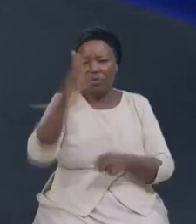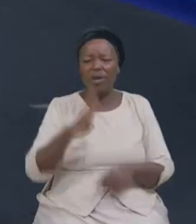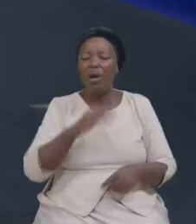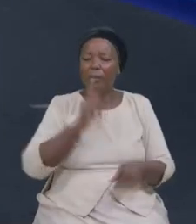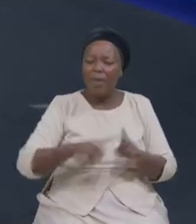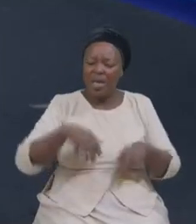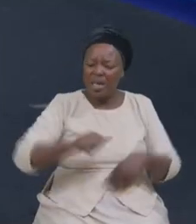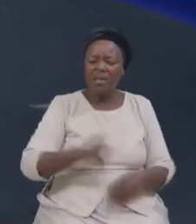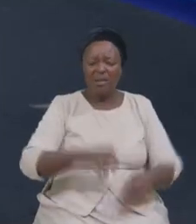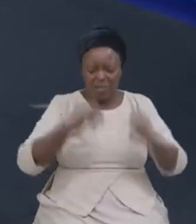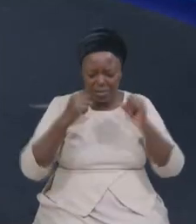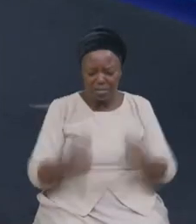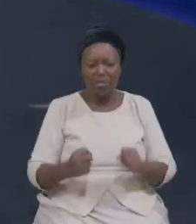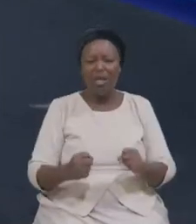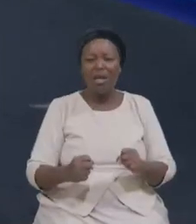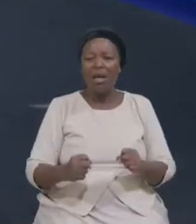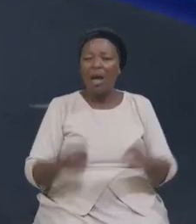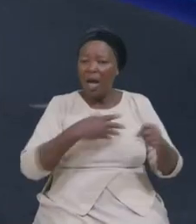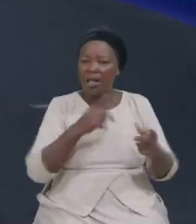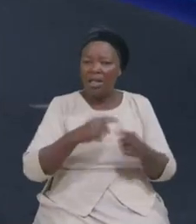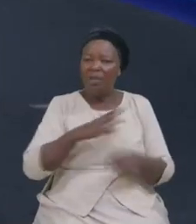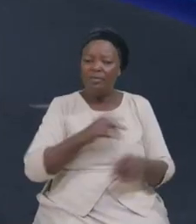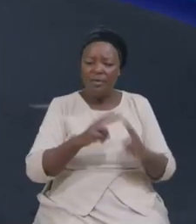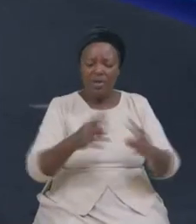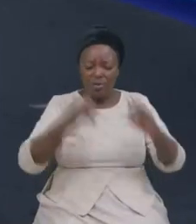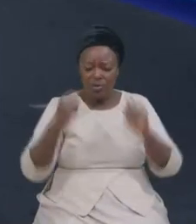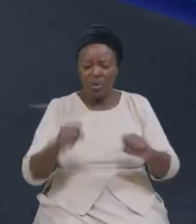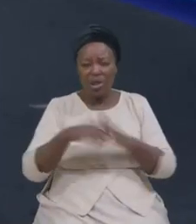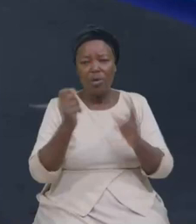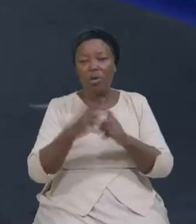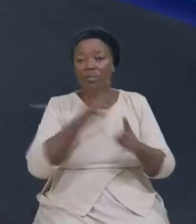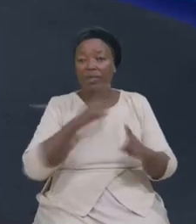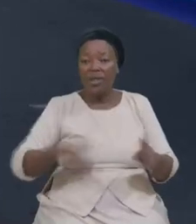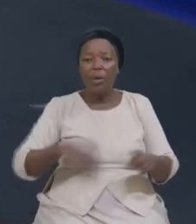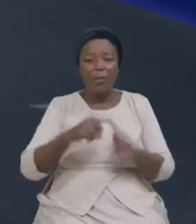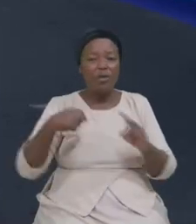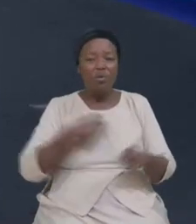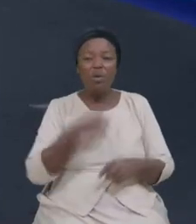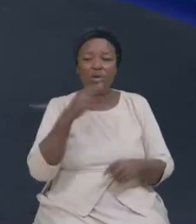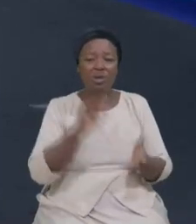vie et les douleurs de la vie. Ce qui leur arrive fait qu'ils titubent dans la vie.